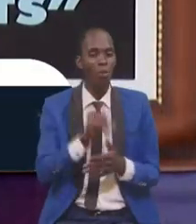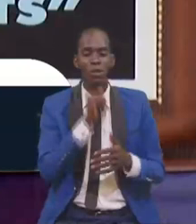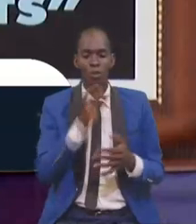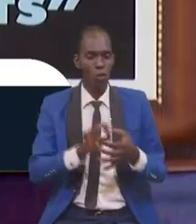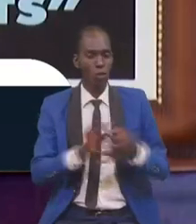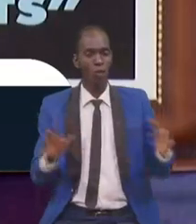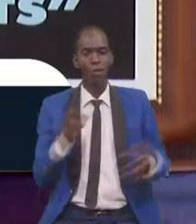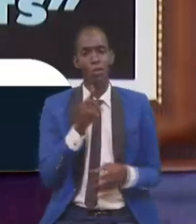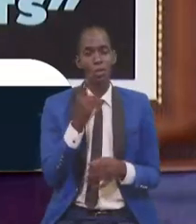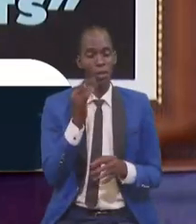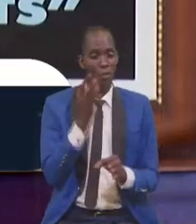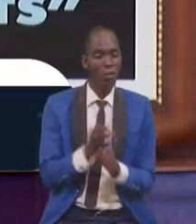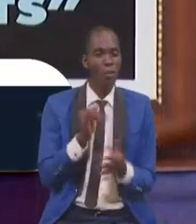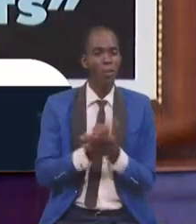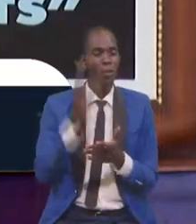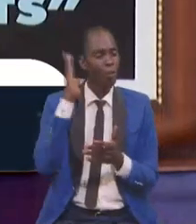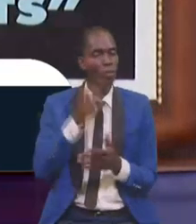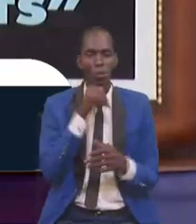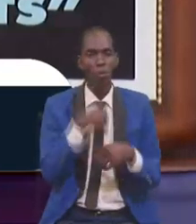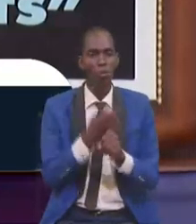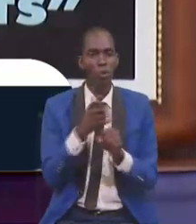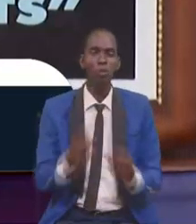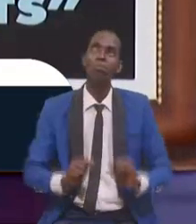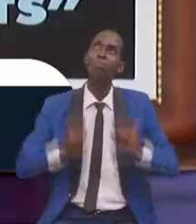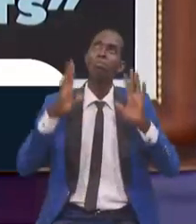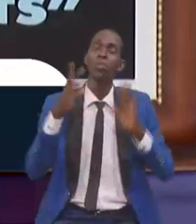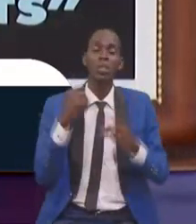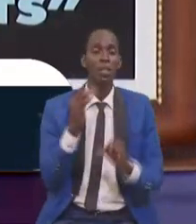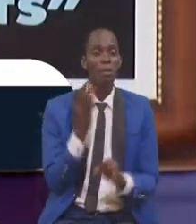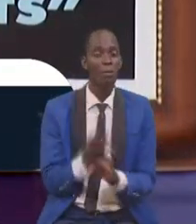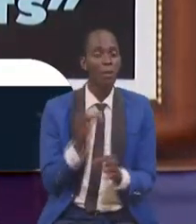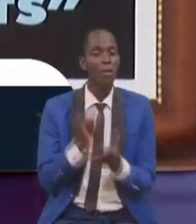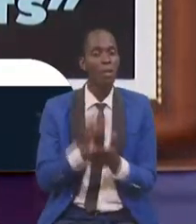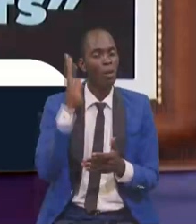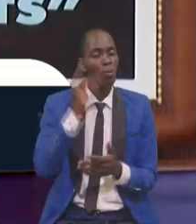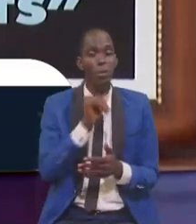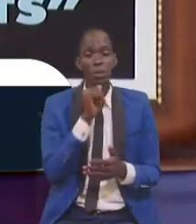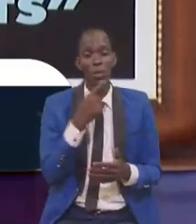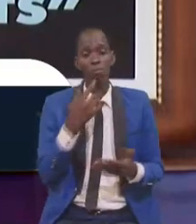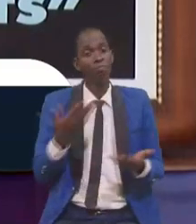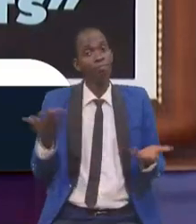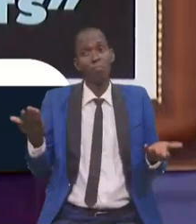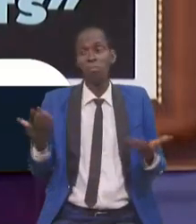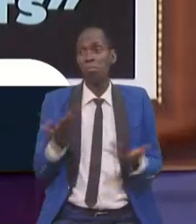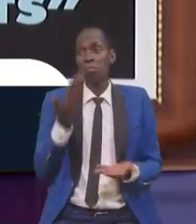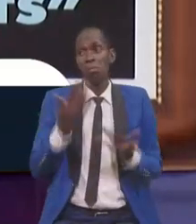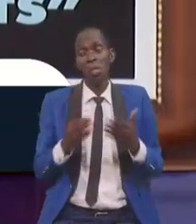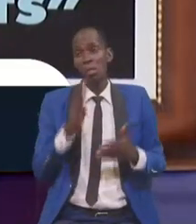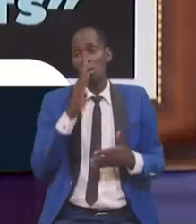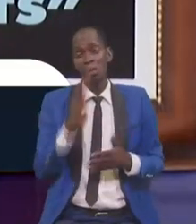ne va pas laisser aller. La foi qui ne va pas céder. La foi qui ne va pas dire que, d'accord,